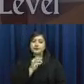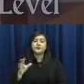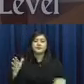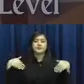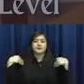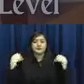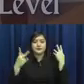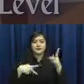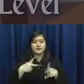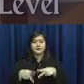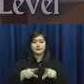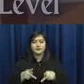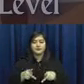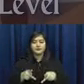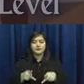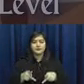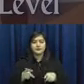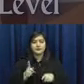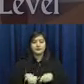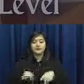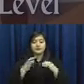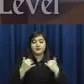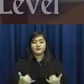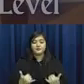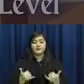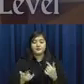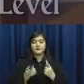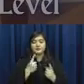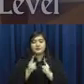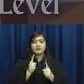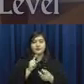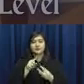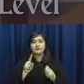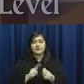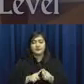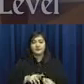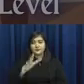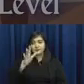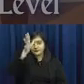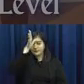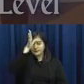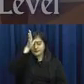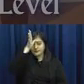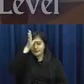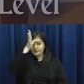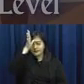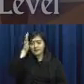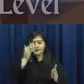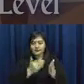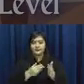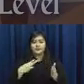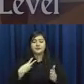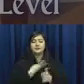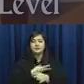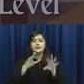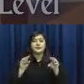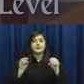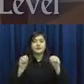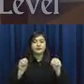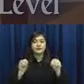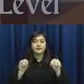kabataan. Pero dahil usapin pantatay ito, kaya nga tayo ay mismo nagtuturo din pagdating sa